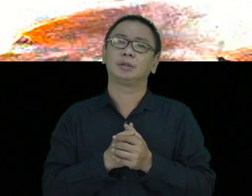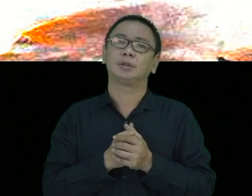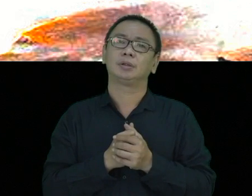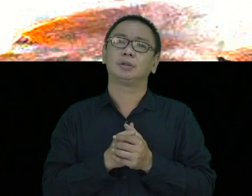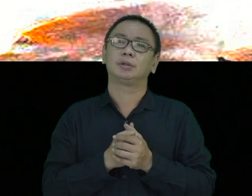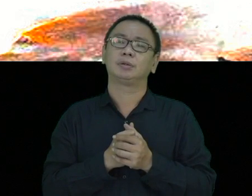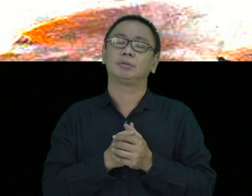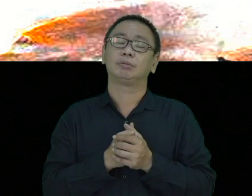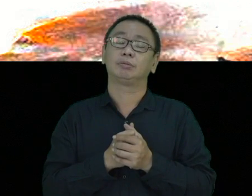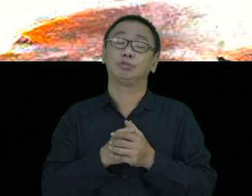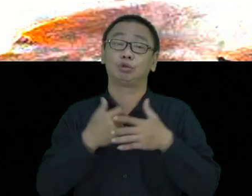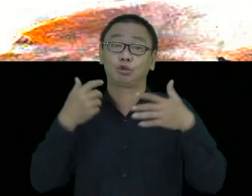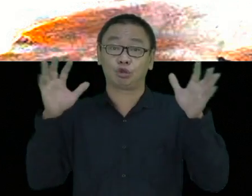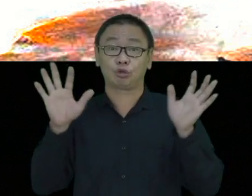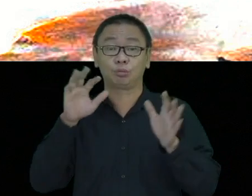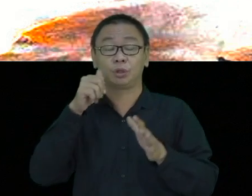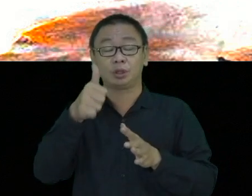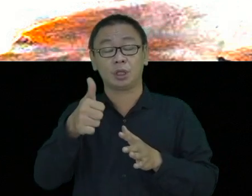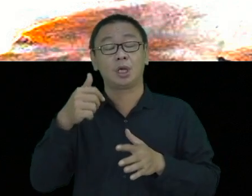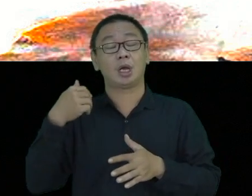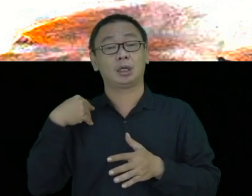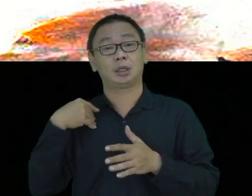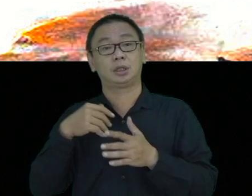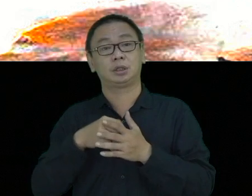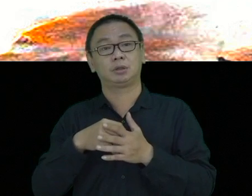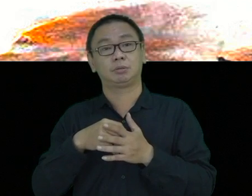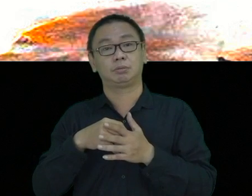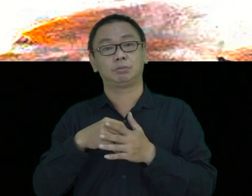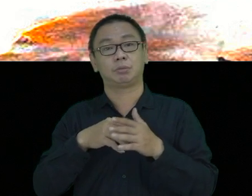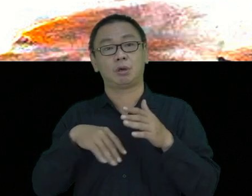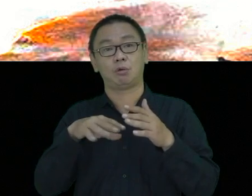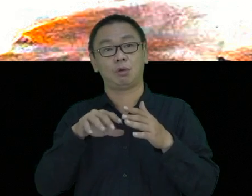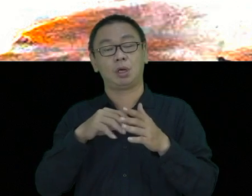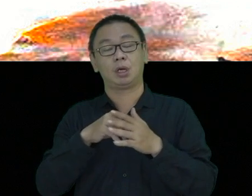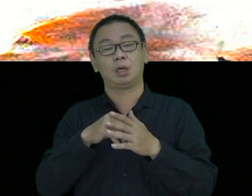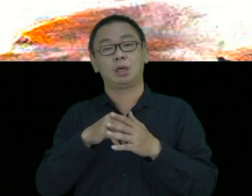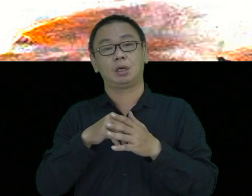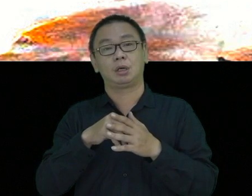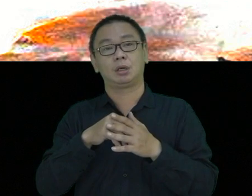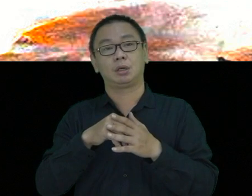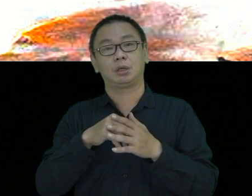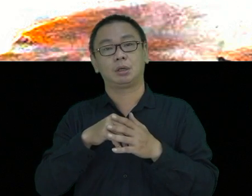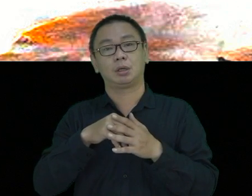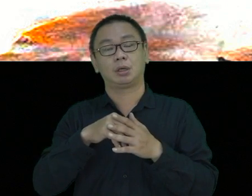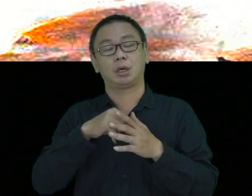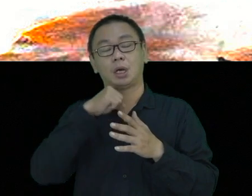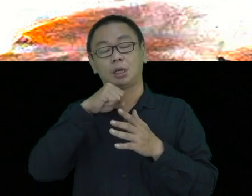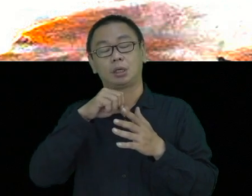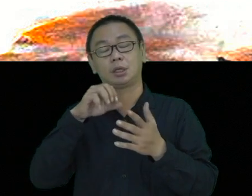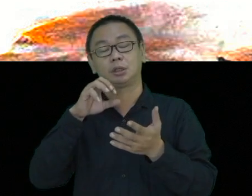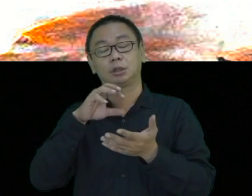seekor burung merpati bisa berada di bawah karang dan di tengah-tengah air terjun yang begitu